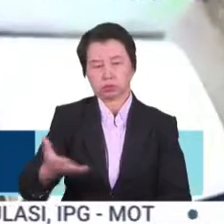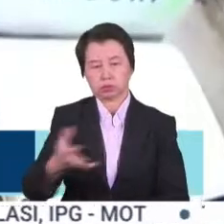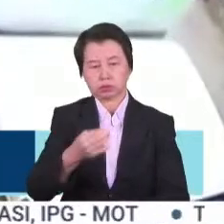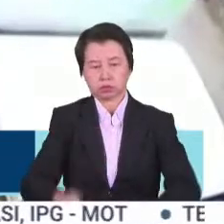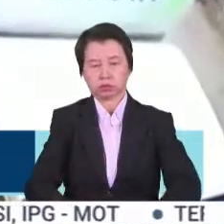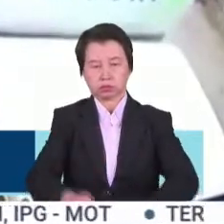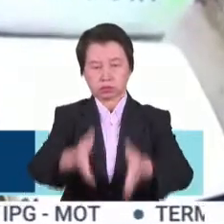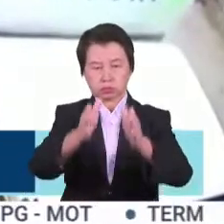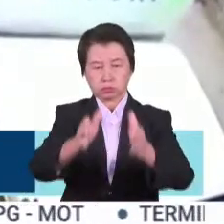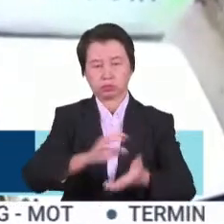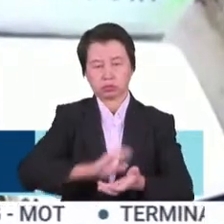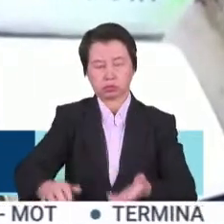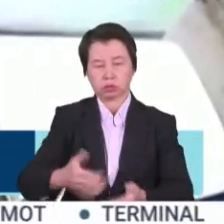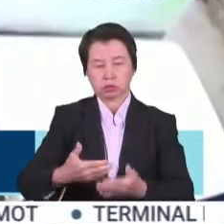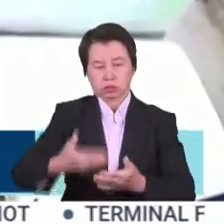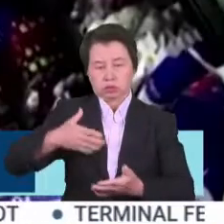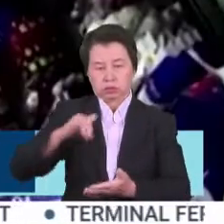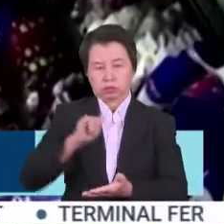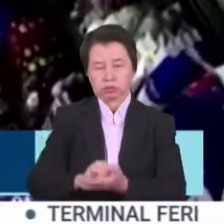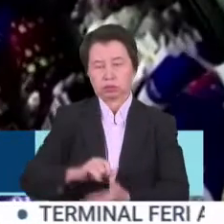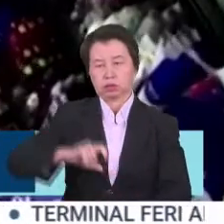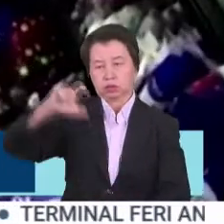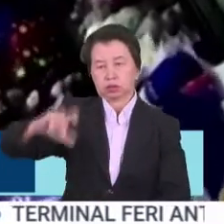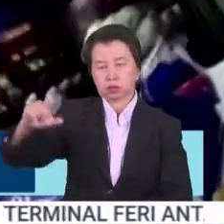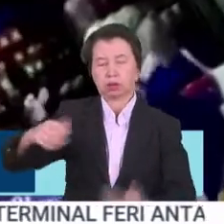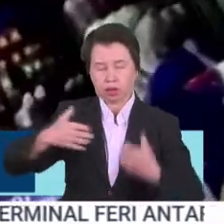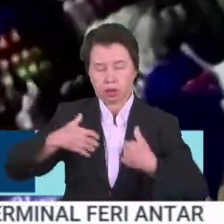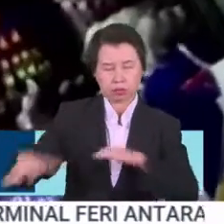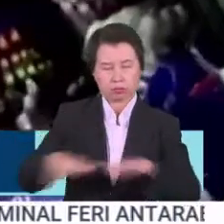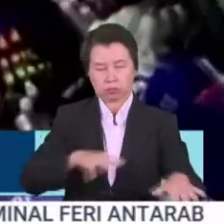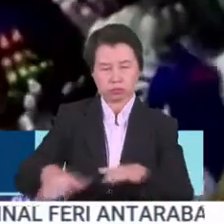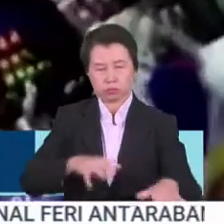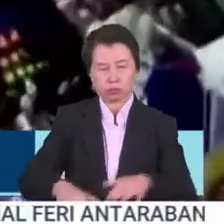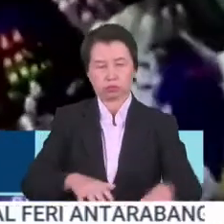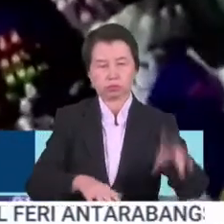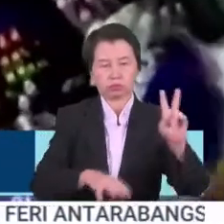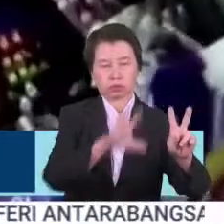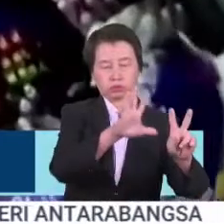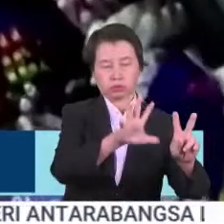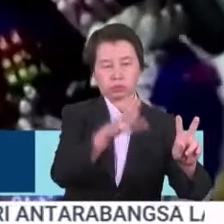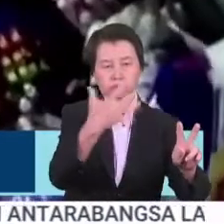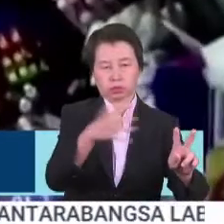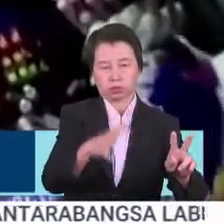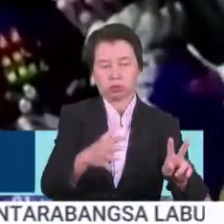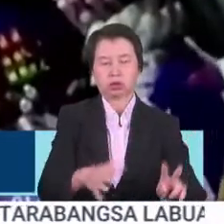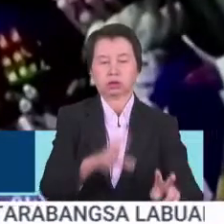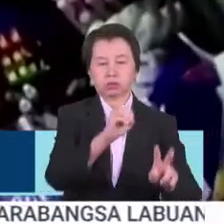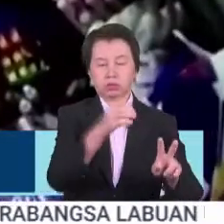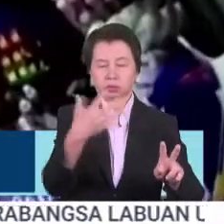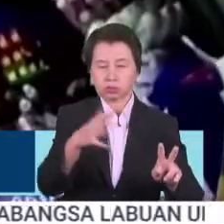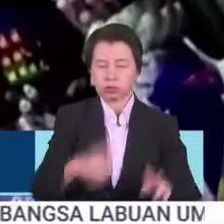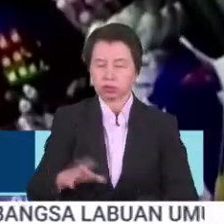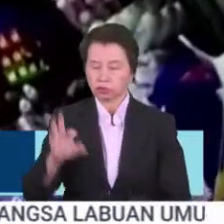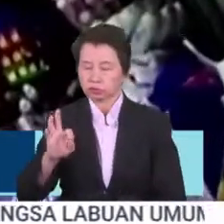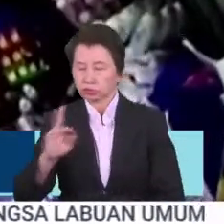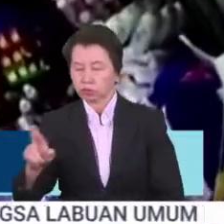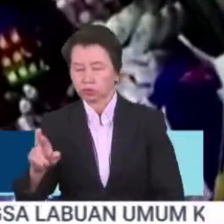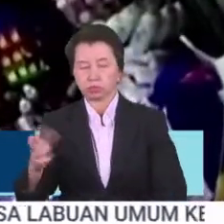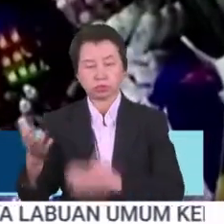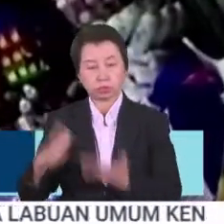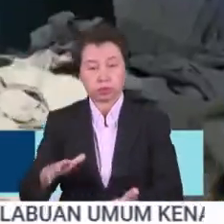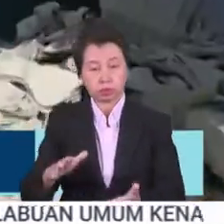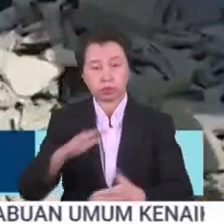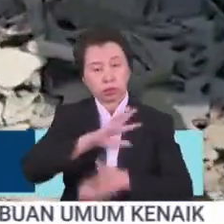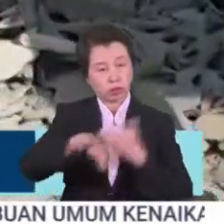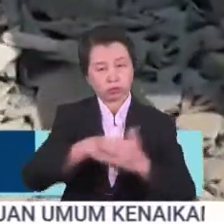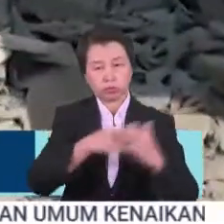raya. Sebelum ini, Nepal pernah mengalami gempa bumi kuat pada 2015 yang mengorbankan hampir 9,000 orang dan memusnahkan